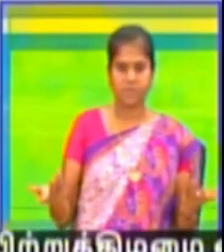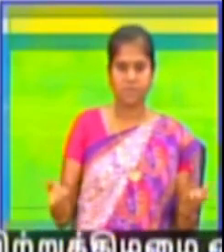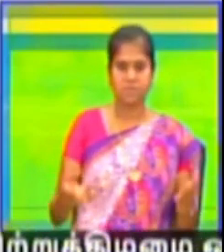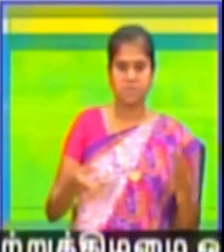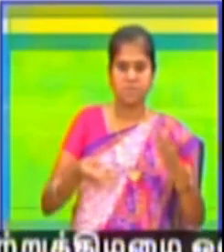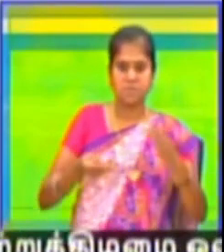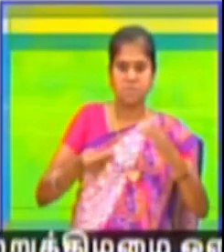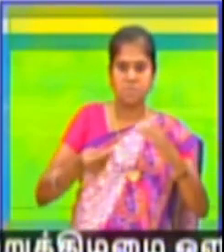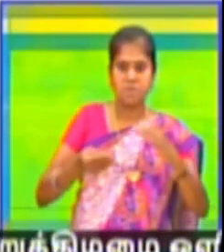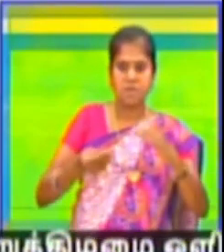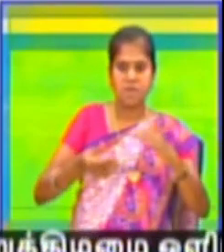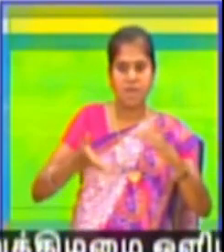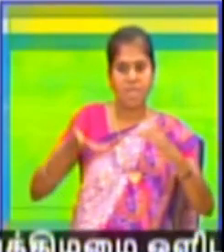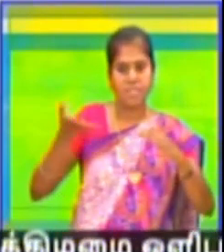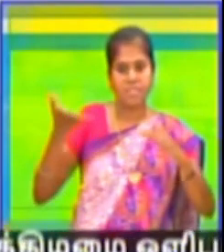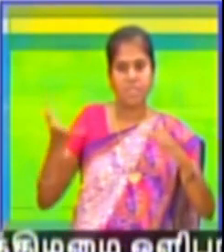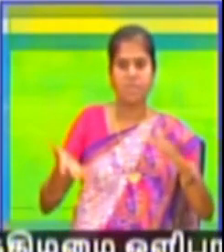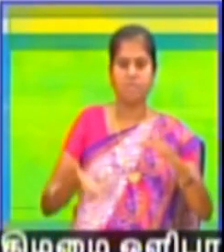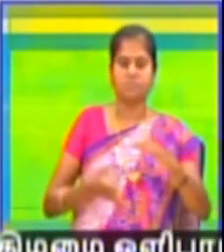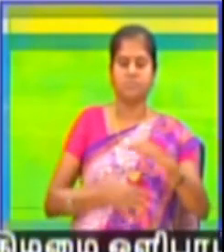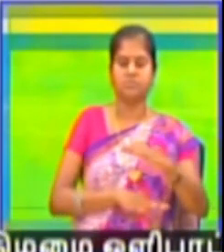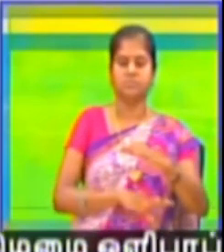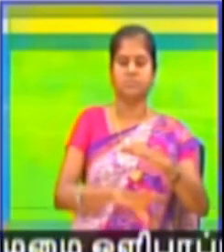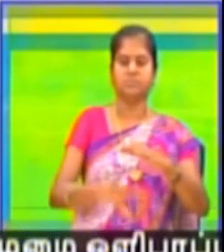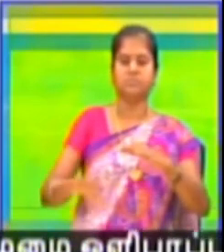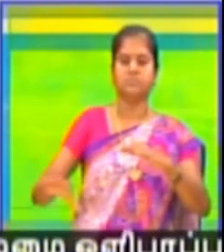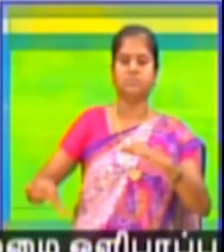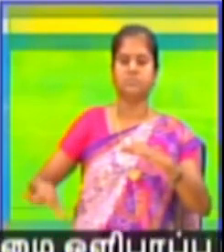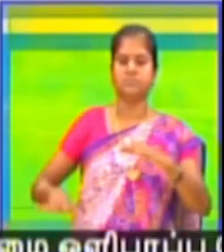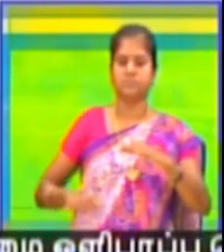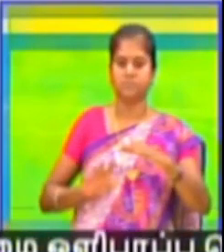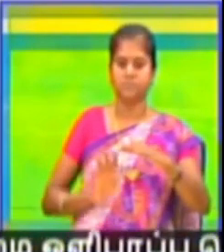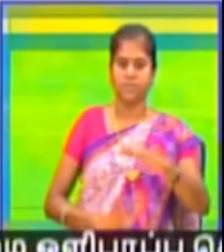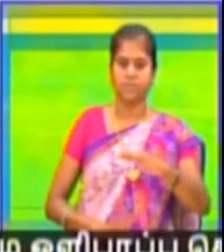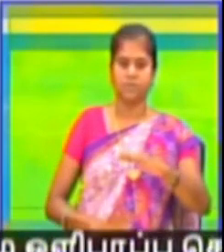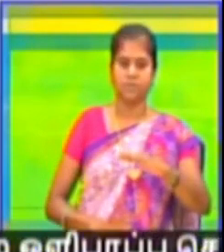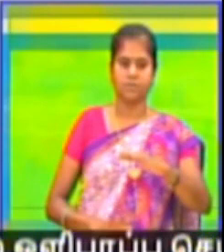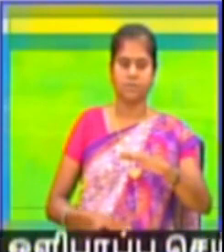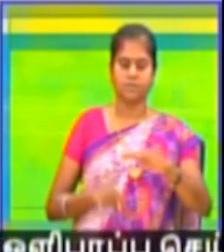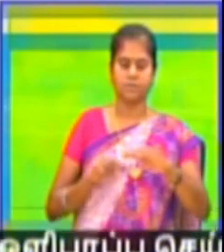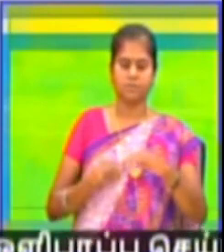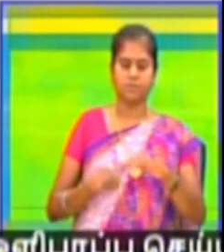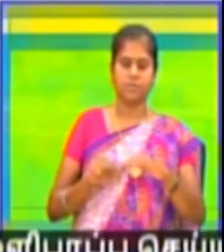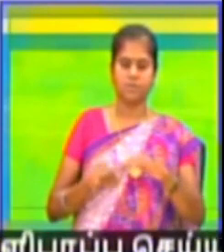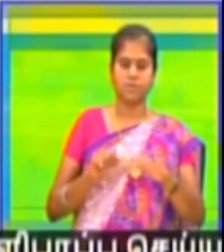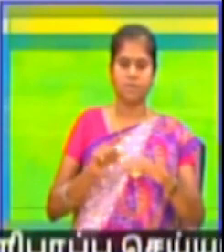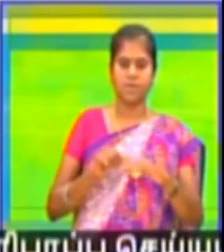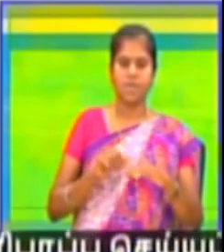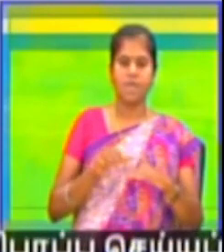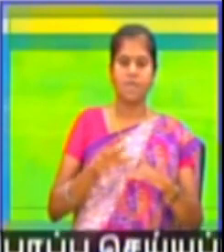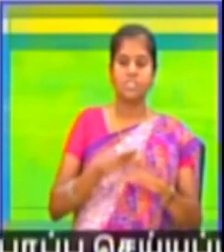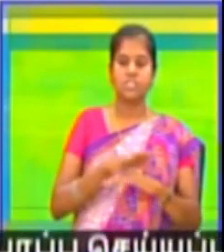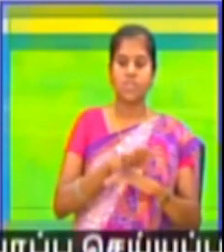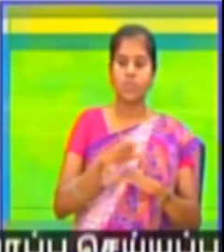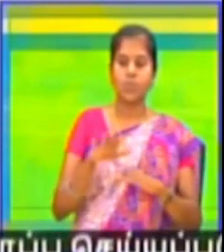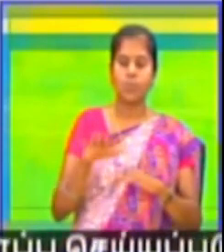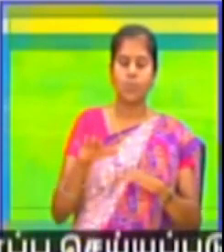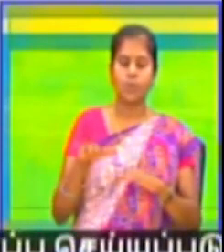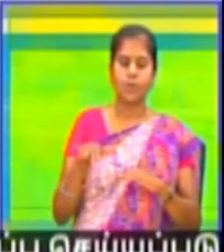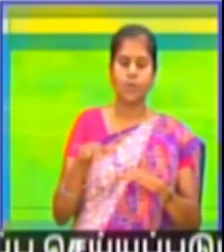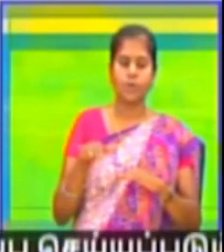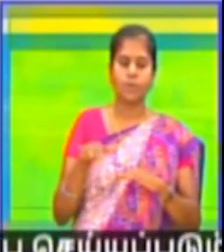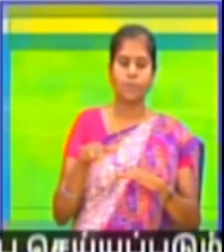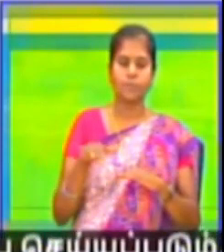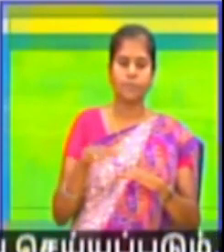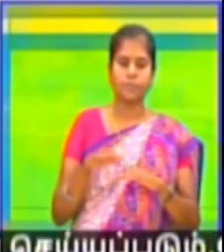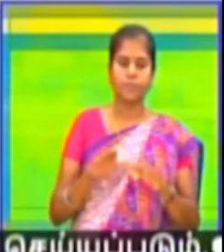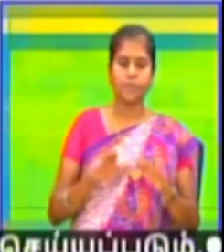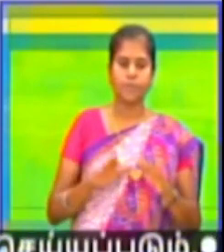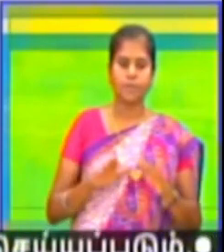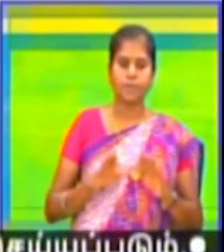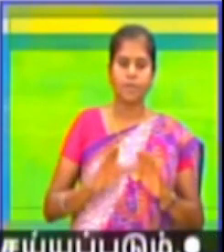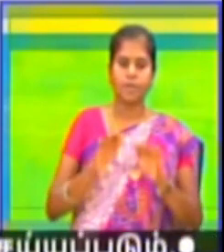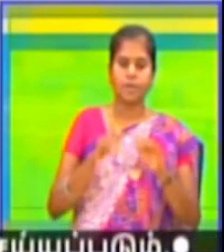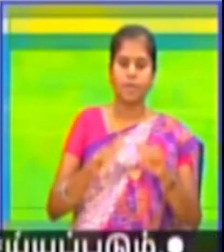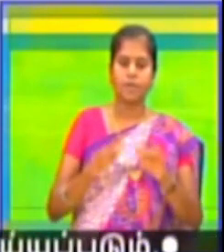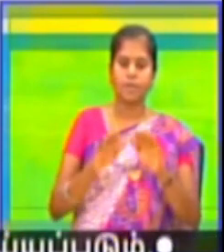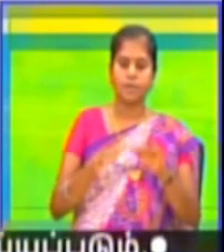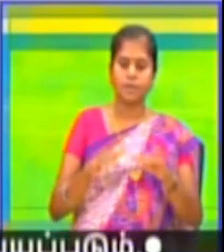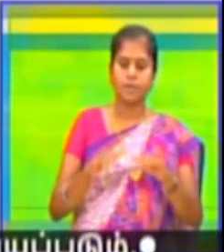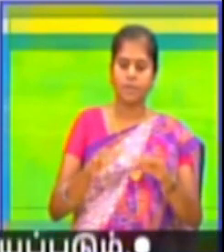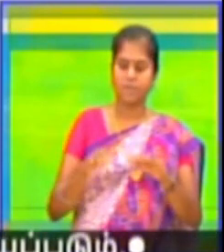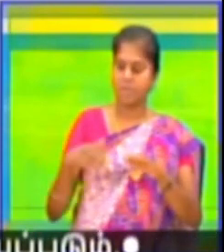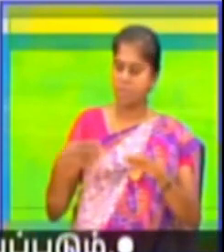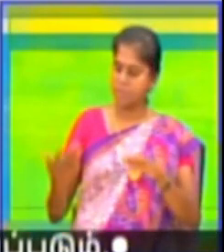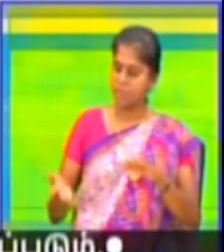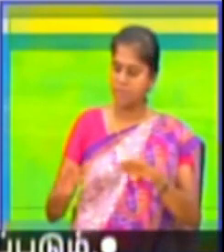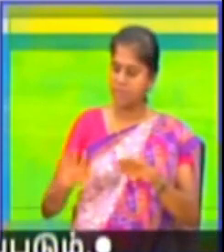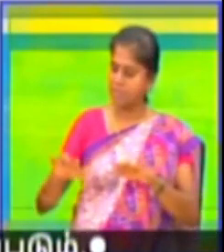நிலப்பகுதியாக காணப்படுது. இங்கே சதுப்பு நிலப்பகுதிகள் அதிகமாக காணப்படுகின்றன. இங்கே கடற்கரை சமவெளியில்